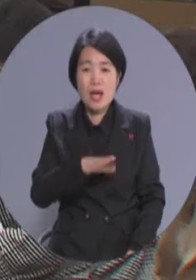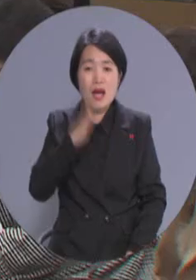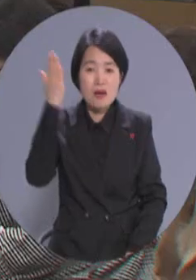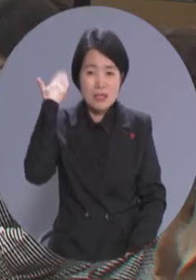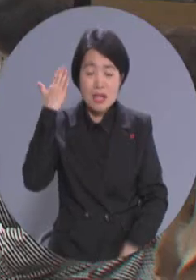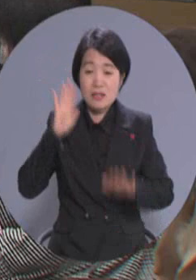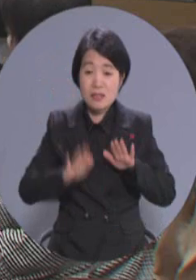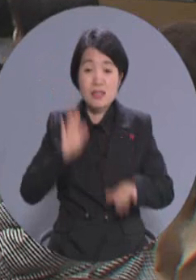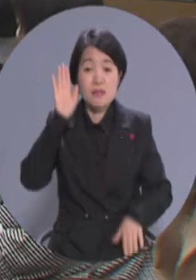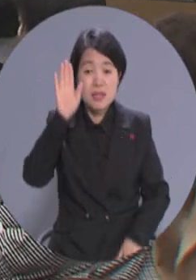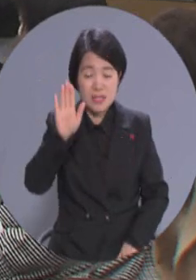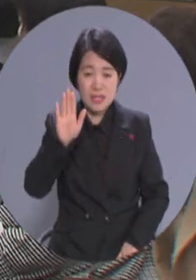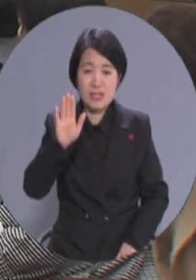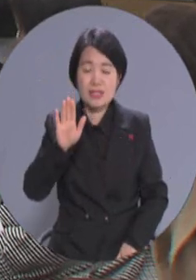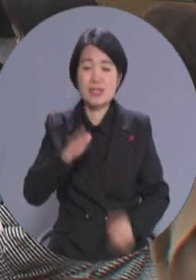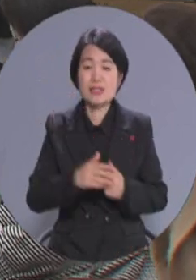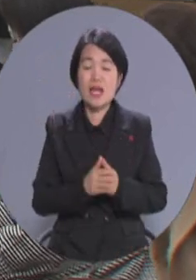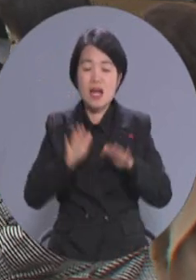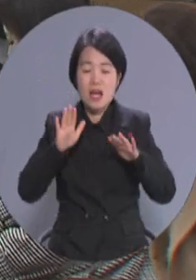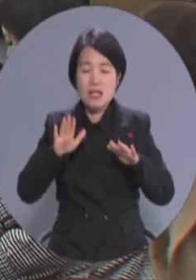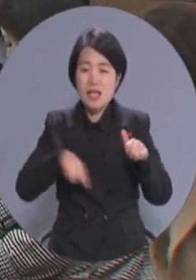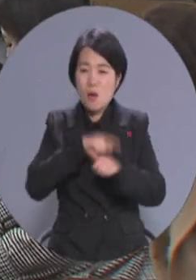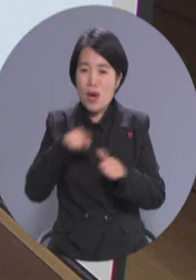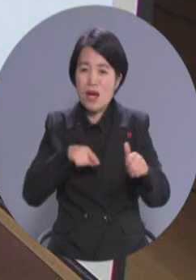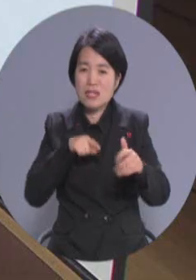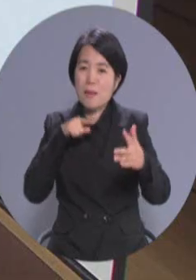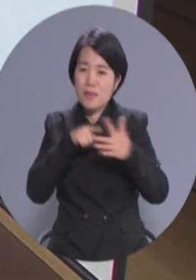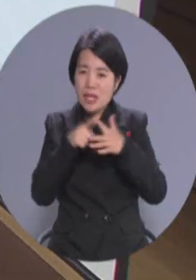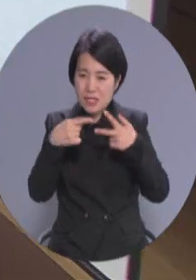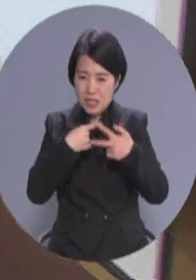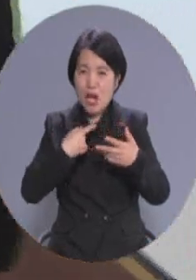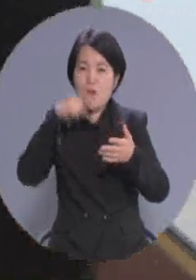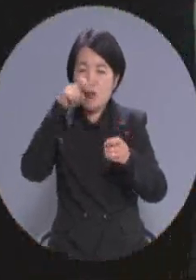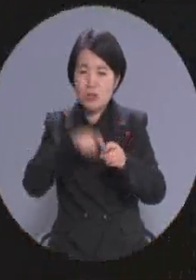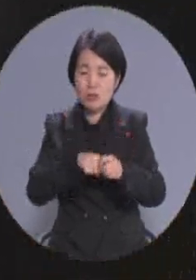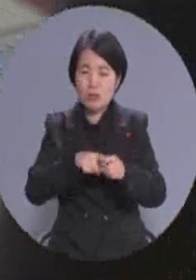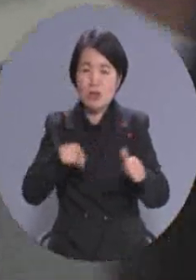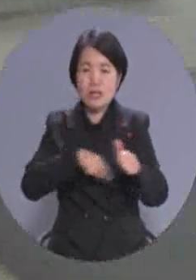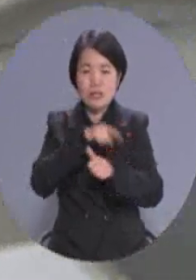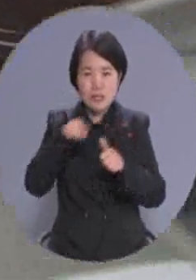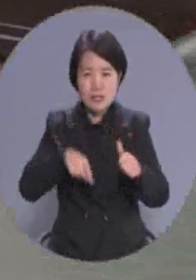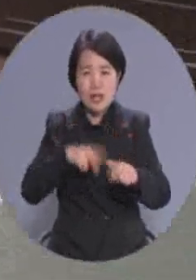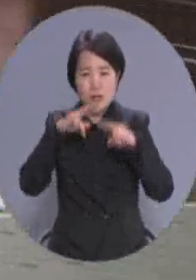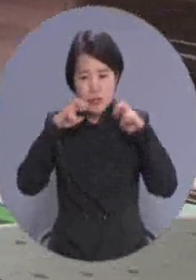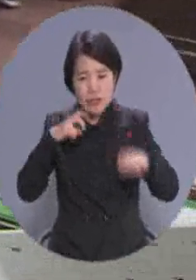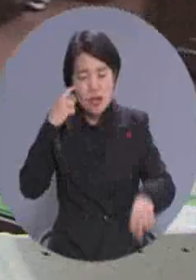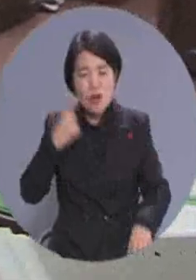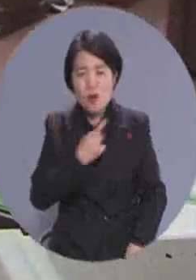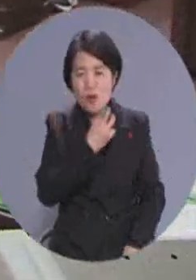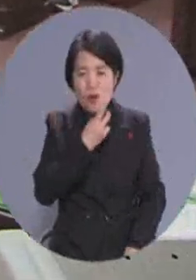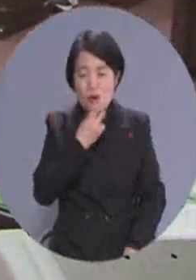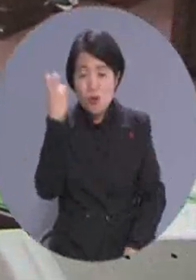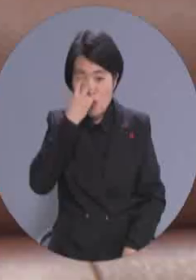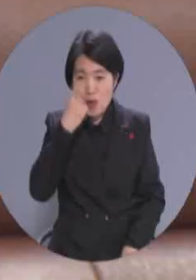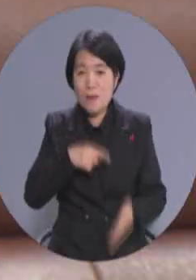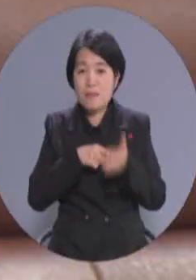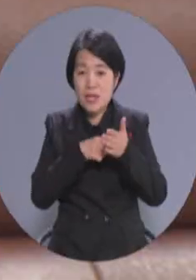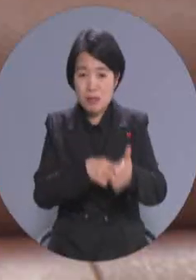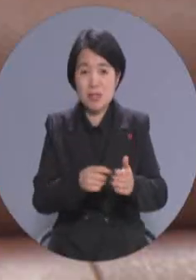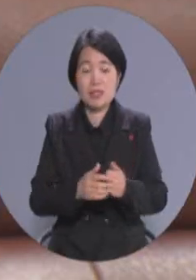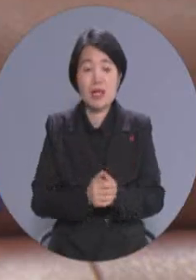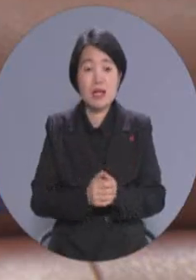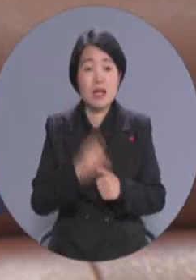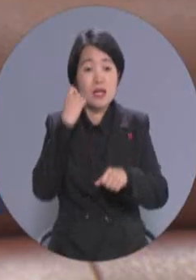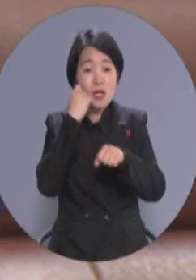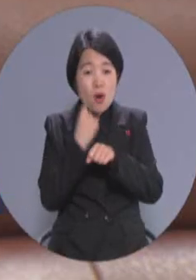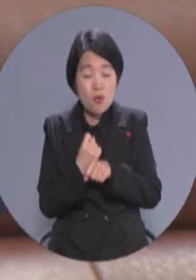미래를 지배하는 현재를 이해하기 위해 다양한 설문 조사와 현황 분석이 이루어졌습니다 저를 비롯하여 우리 연구